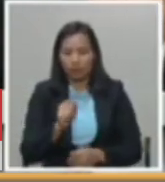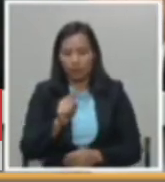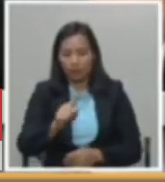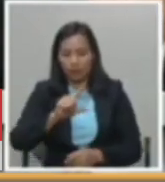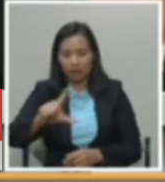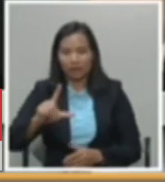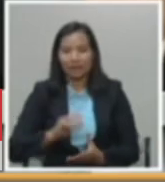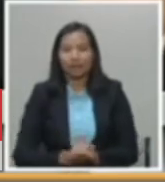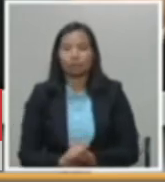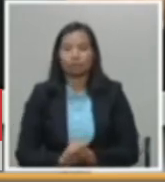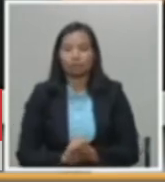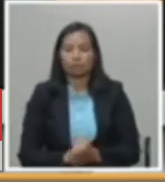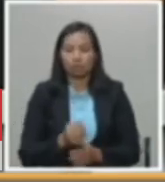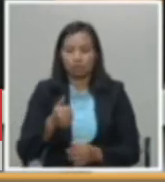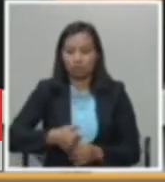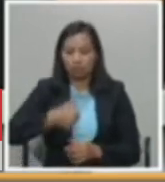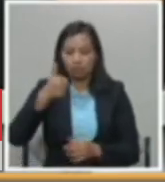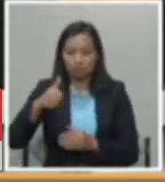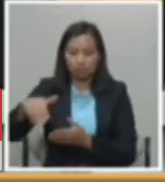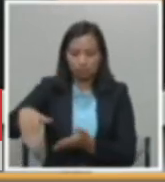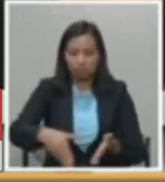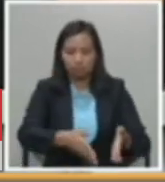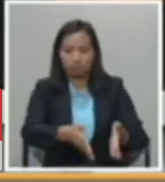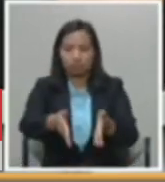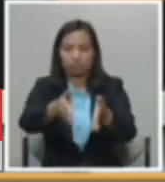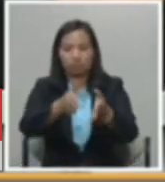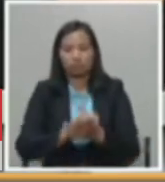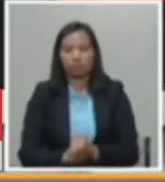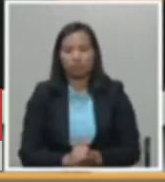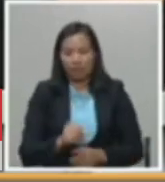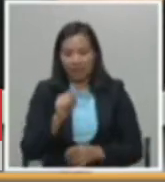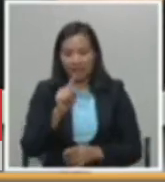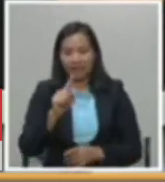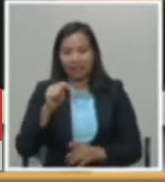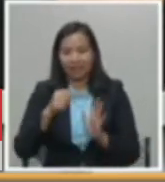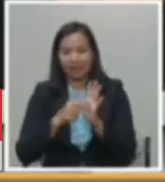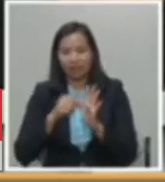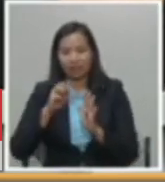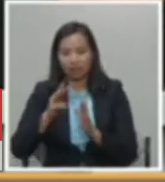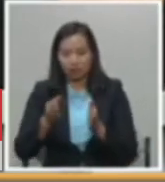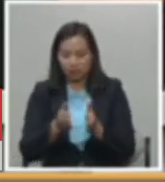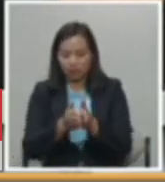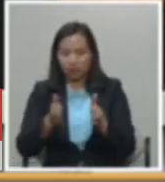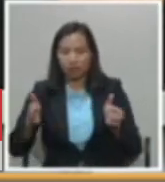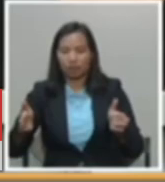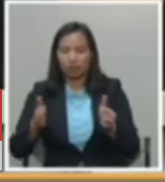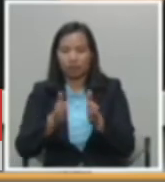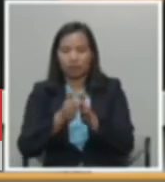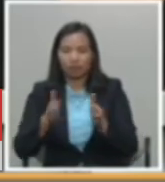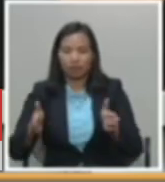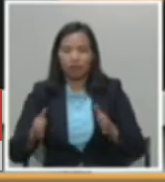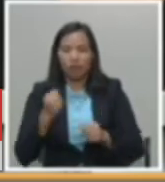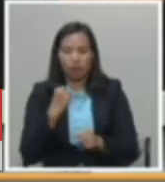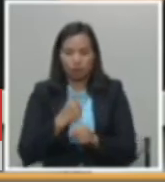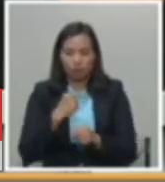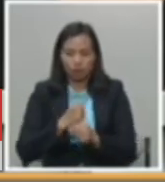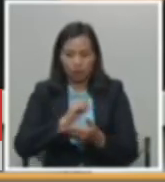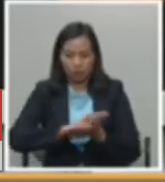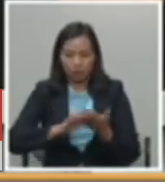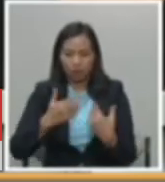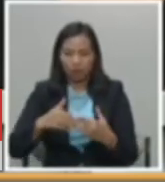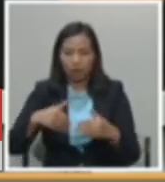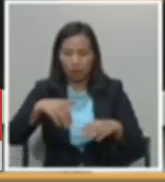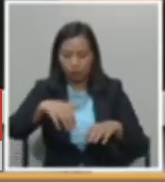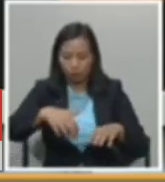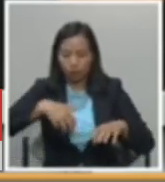ละ100ตัวแหล่งน้ำ1ตัวต่อ1กิโลระยะห่างกันนี่พอทำเสร็จท่านก็ขุดลอกต